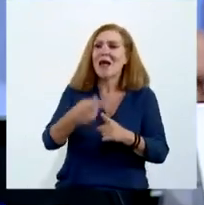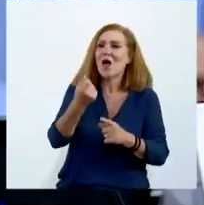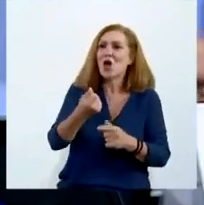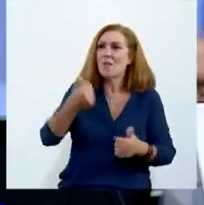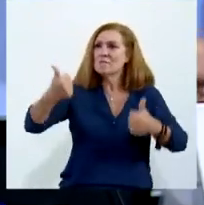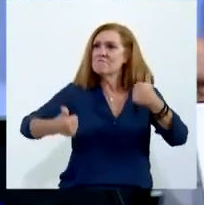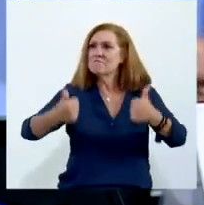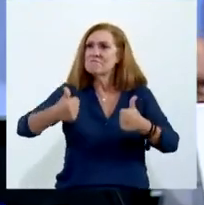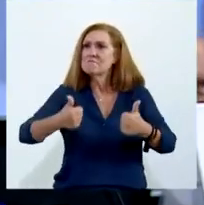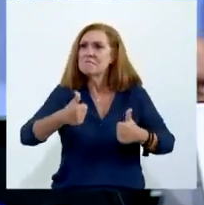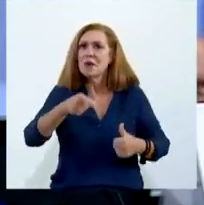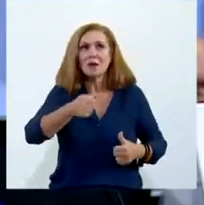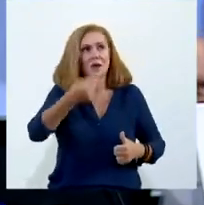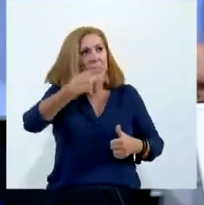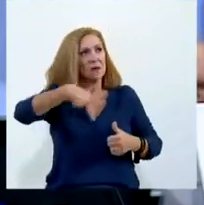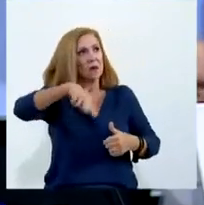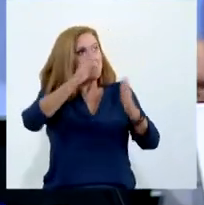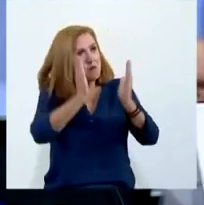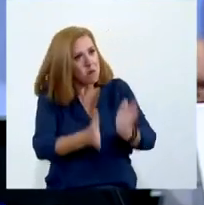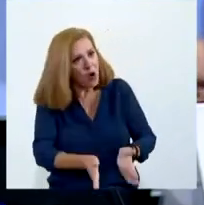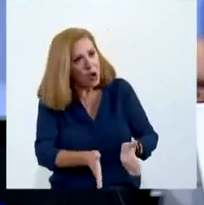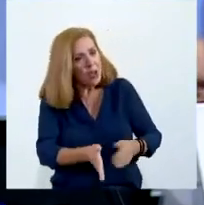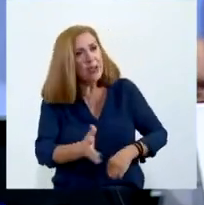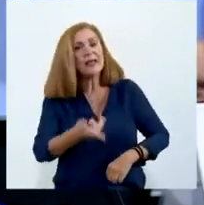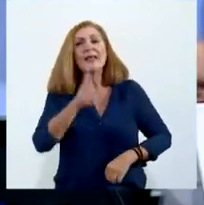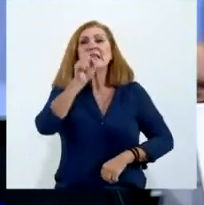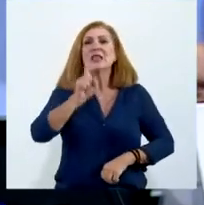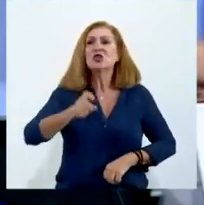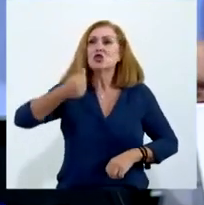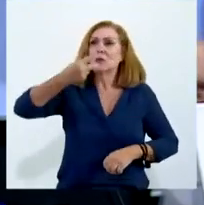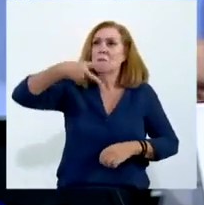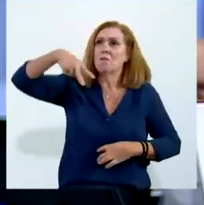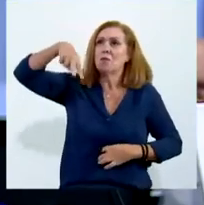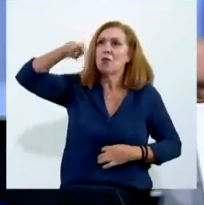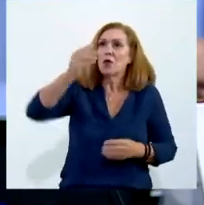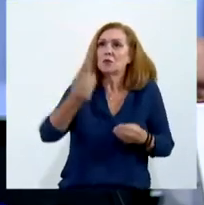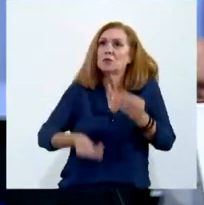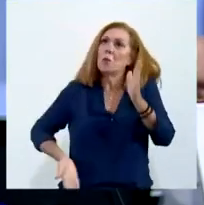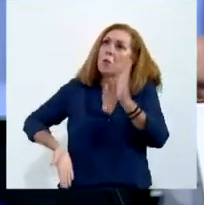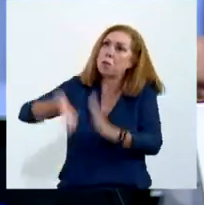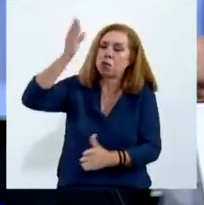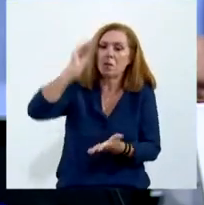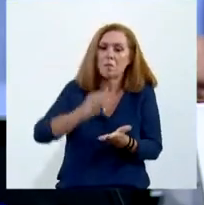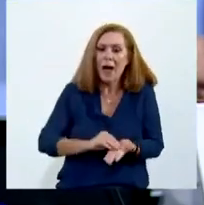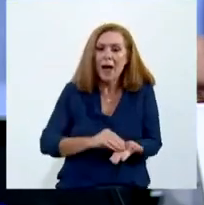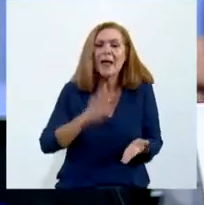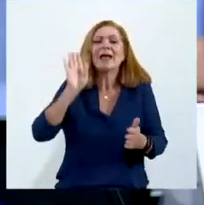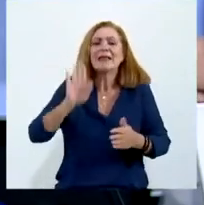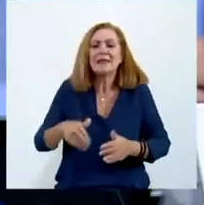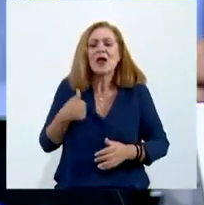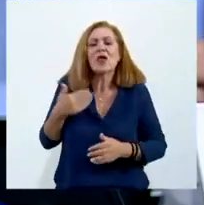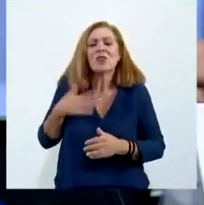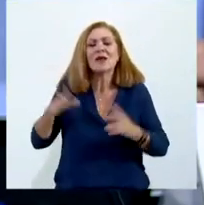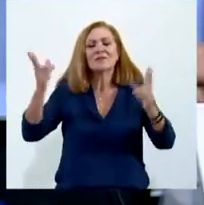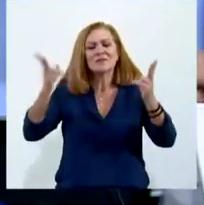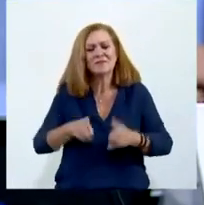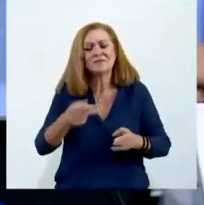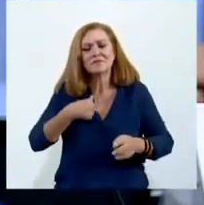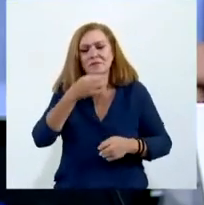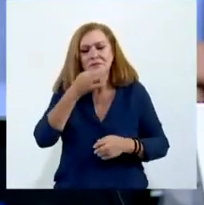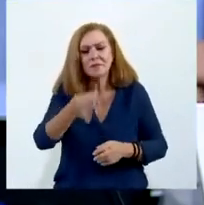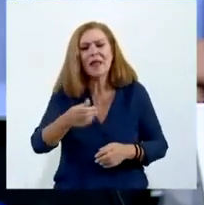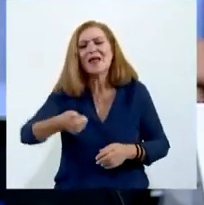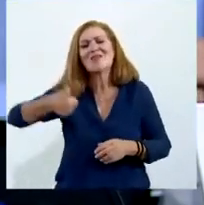αυτή? Μήπως πυροδοτηθεί εκ νέου πληθωρισμός? Και καταληκτικά θέλω να σας ρωτήσω για κάτι που είναι πιο σύντομο.